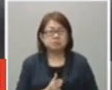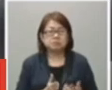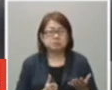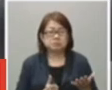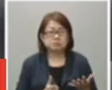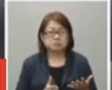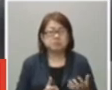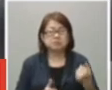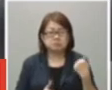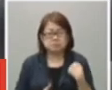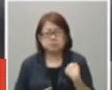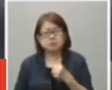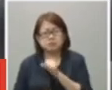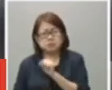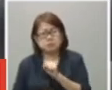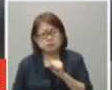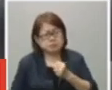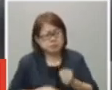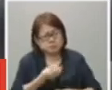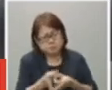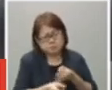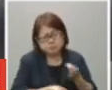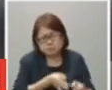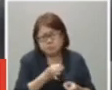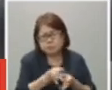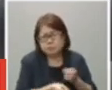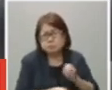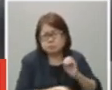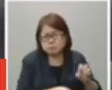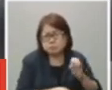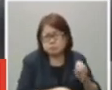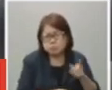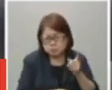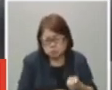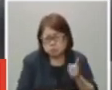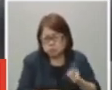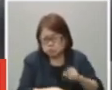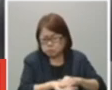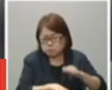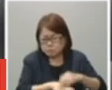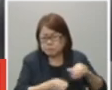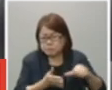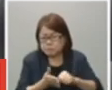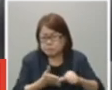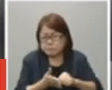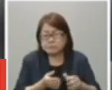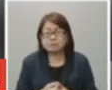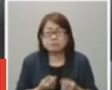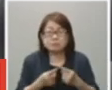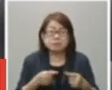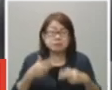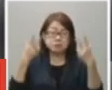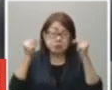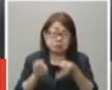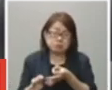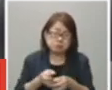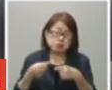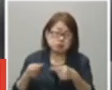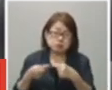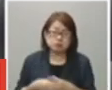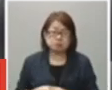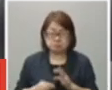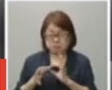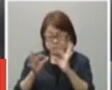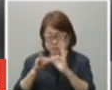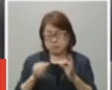ภิปรายพยายามที่จะชี้ประเด็นให้ท่านแก้ไขท่านอ้างว่าเป็นความผิดของคนอื่นโยนความผิดให้รัฐบาล